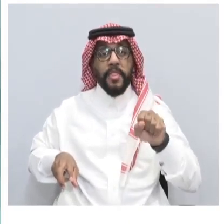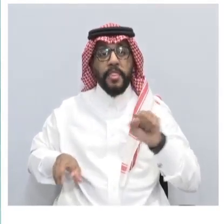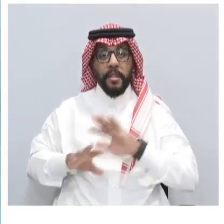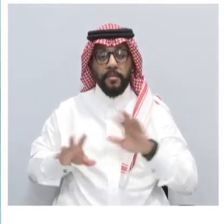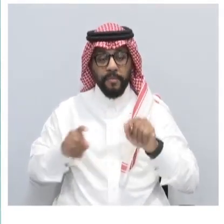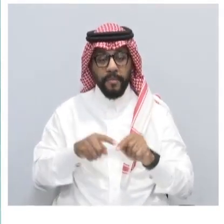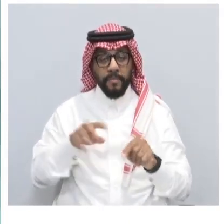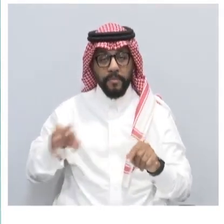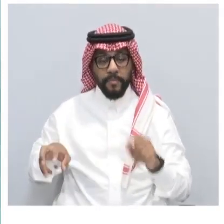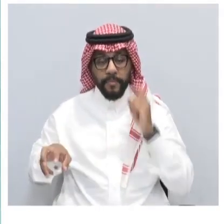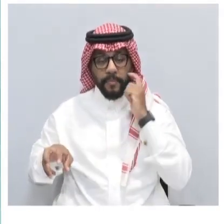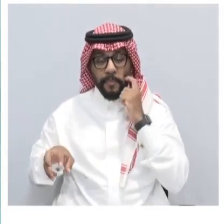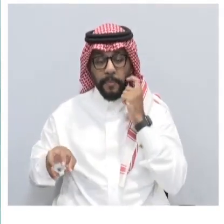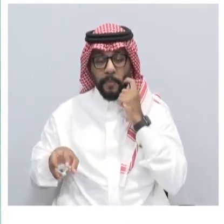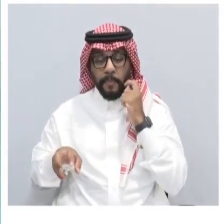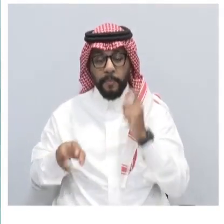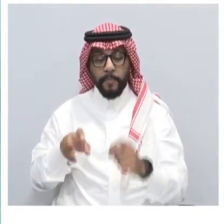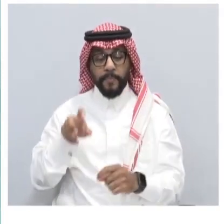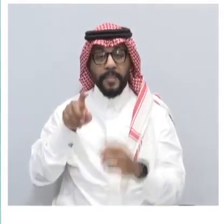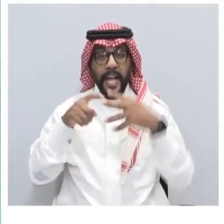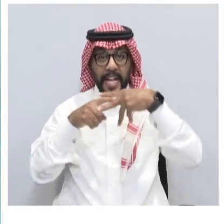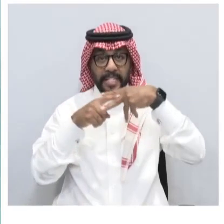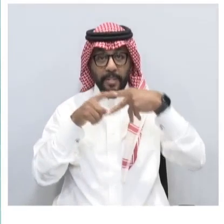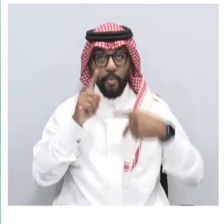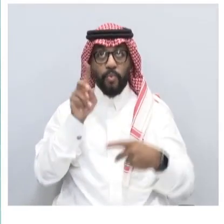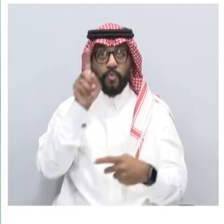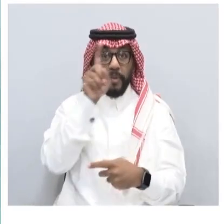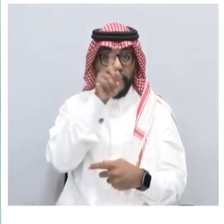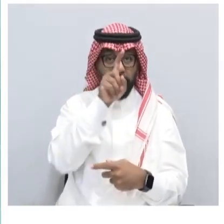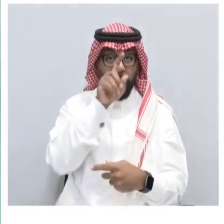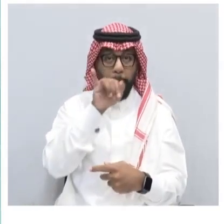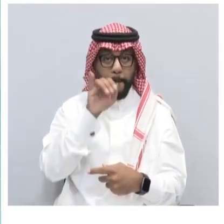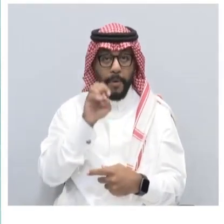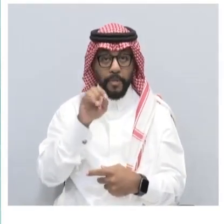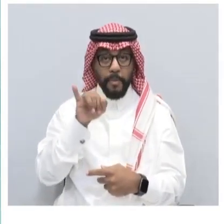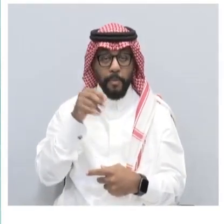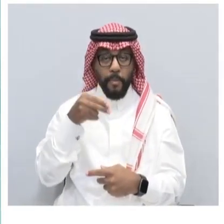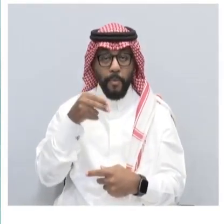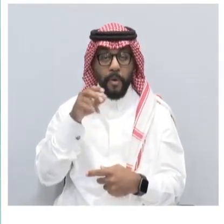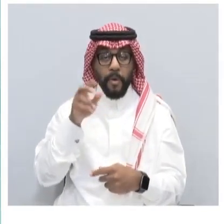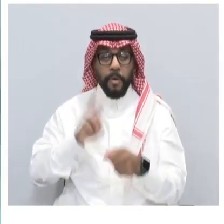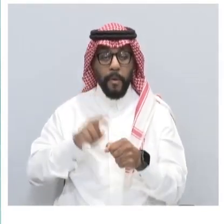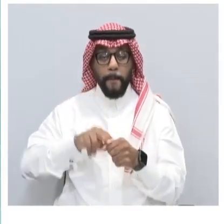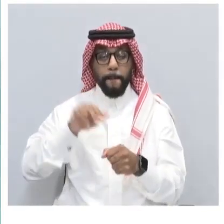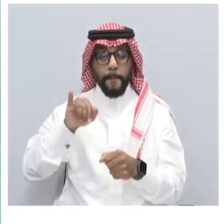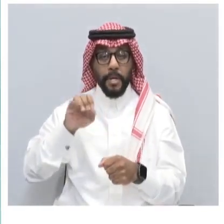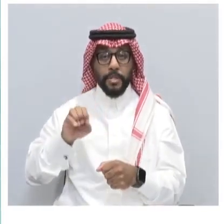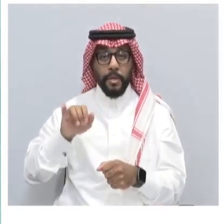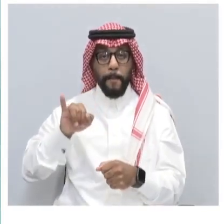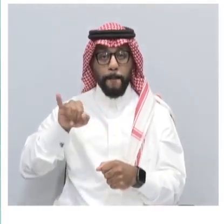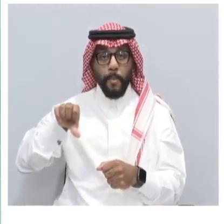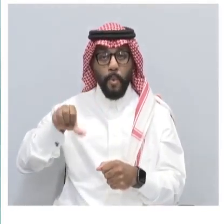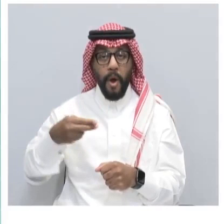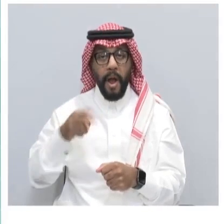المؤشر على مجموعه فقره ثم نضع المؤشر هنا للسهم لتظهر لدينا